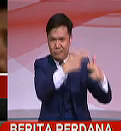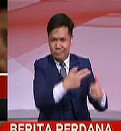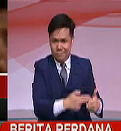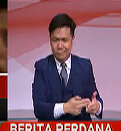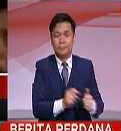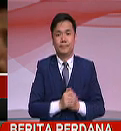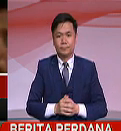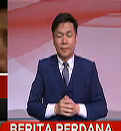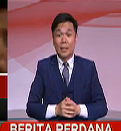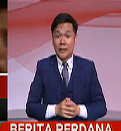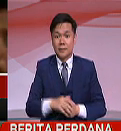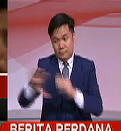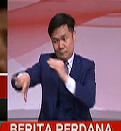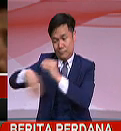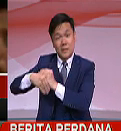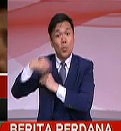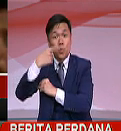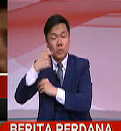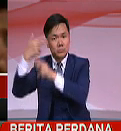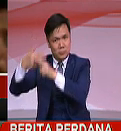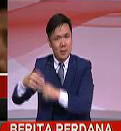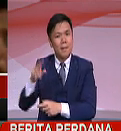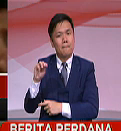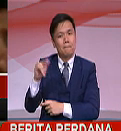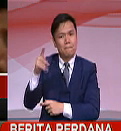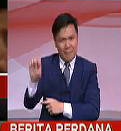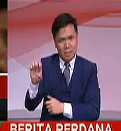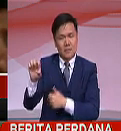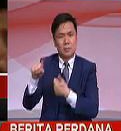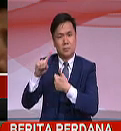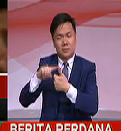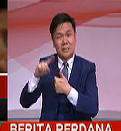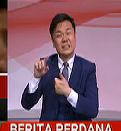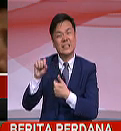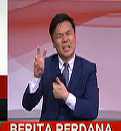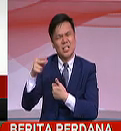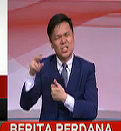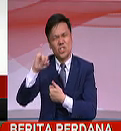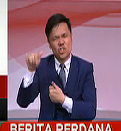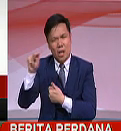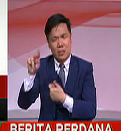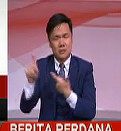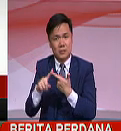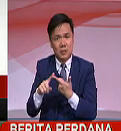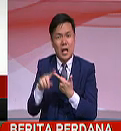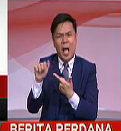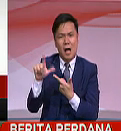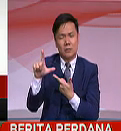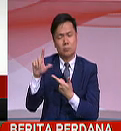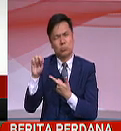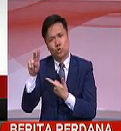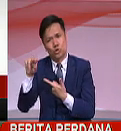Nama lain yang disenaraikan ialah Apo Mike, Elias Manjan Sahijan, Al Munja